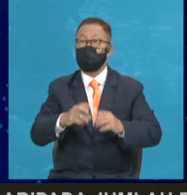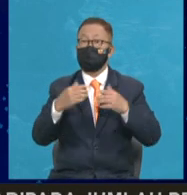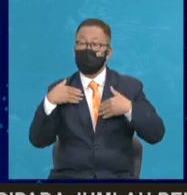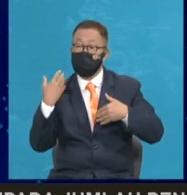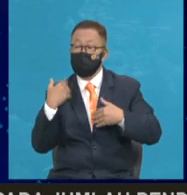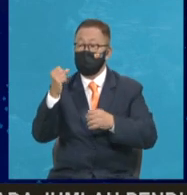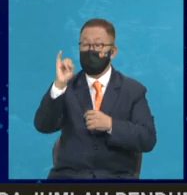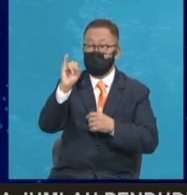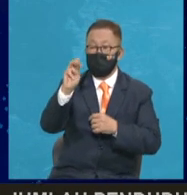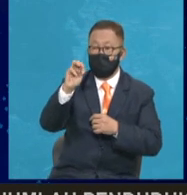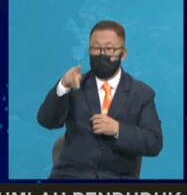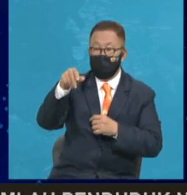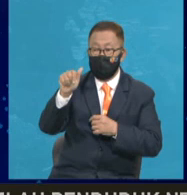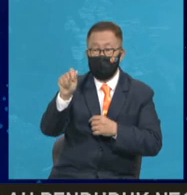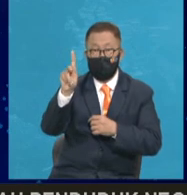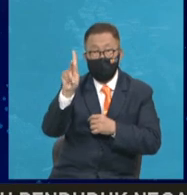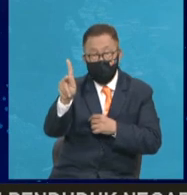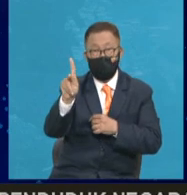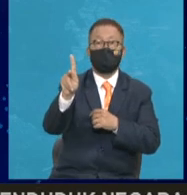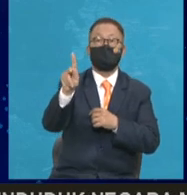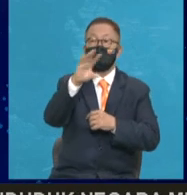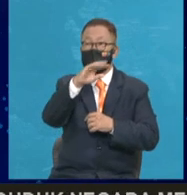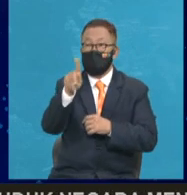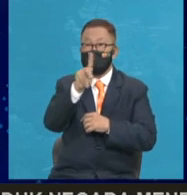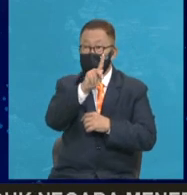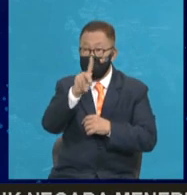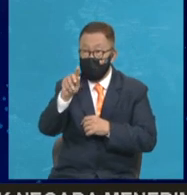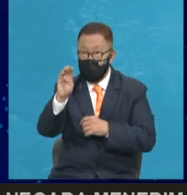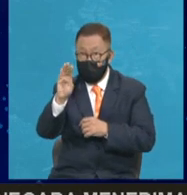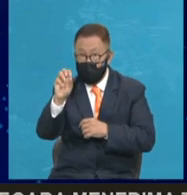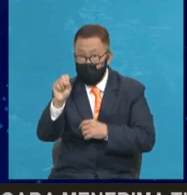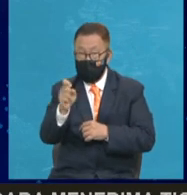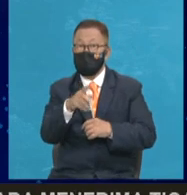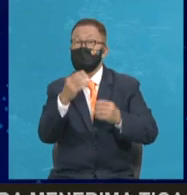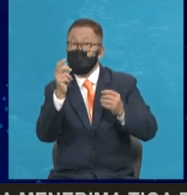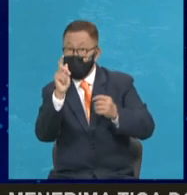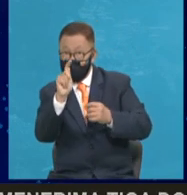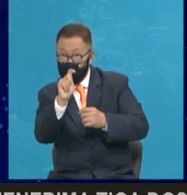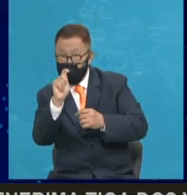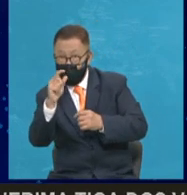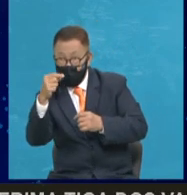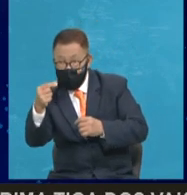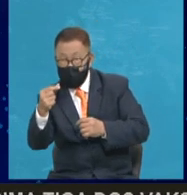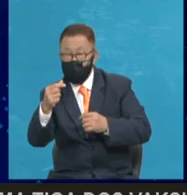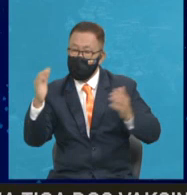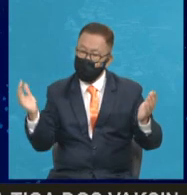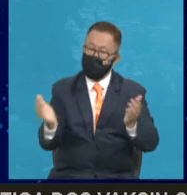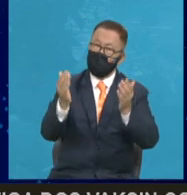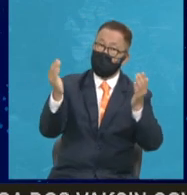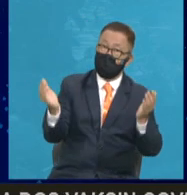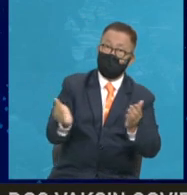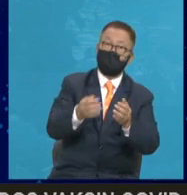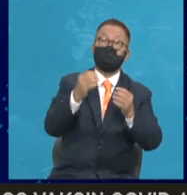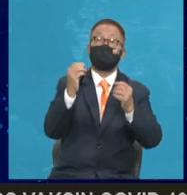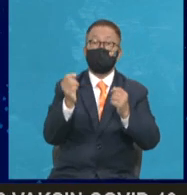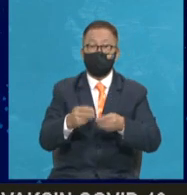pusat beliau darah tutup dengan kerjasama jabatan bidan suka adalah tutup mengalungkan orang ramai untuk mengelurkan sumbangan melalui Project